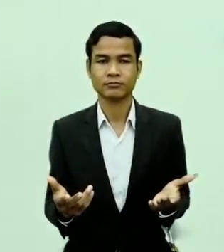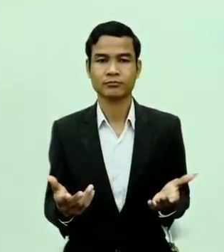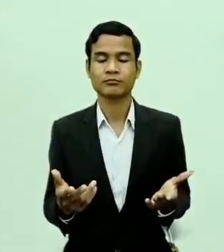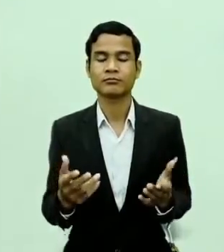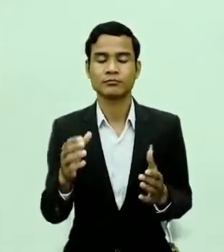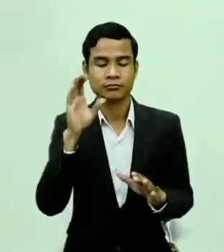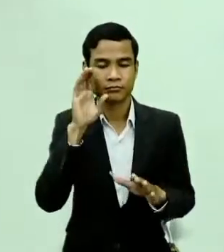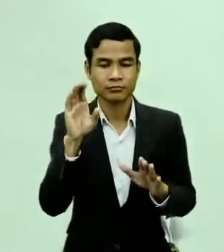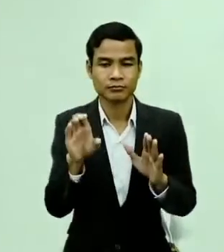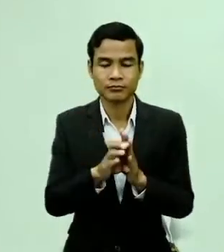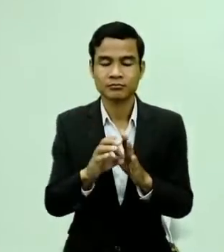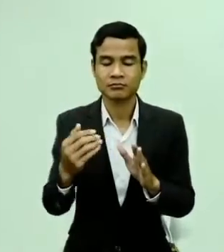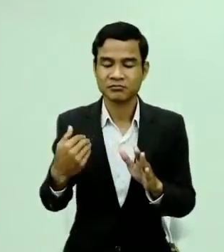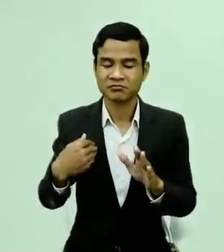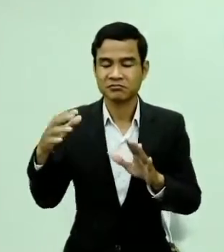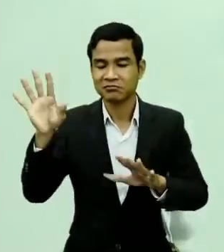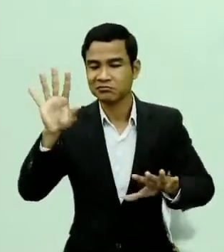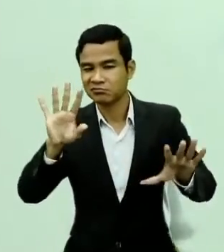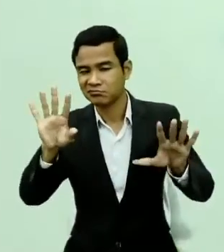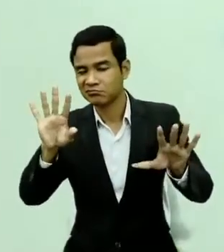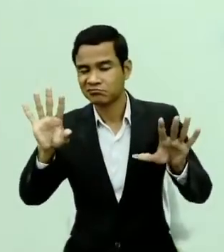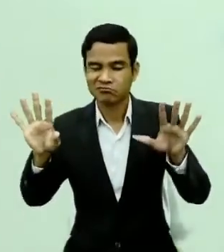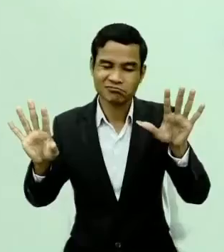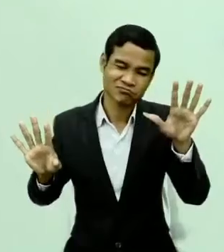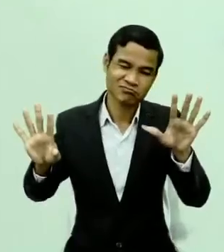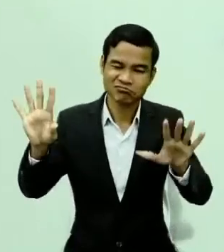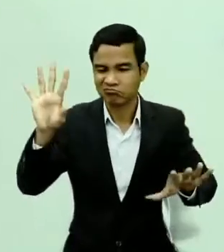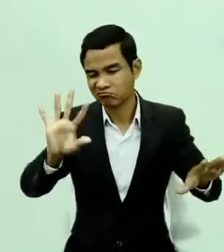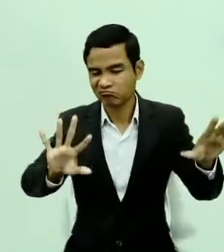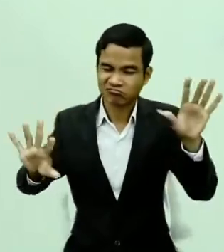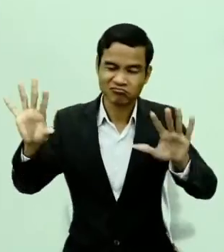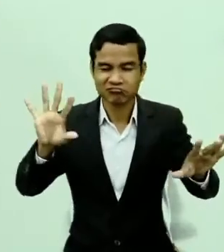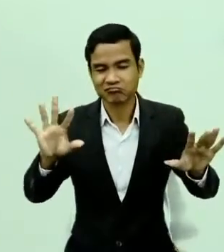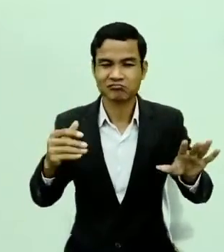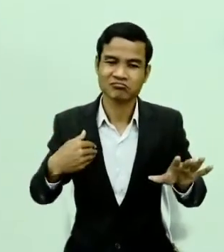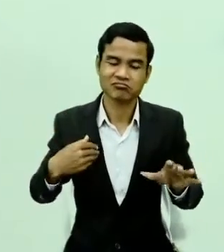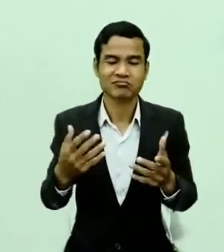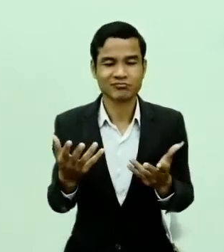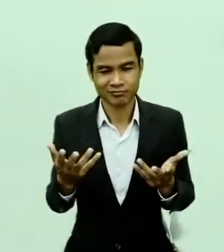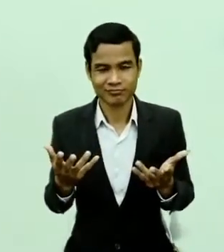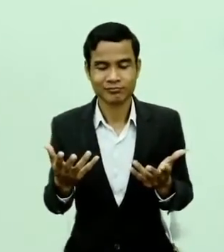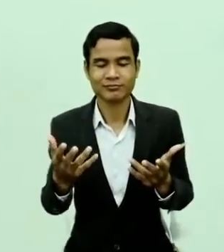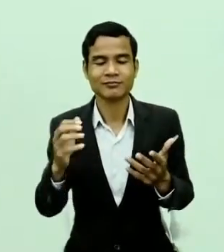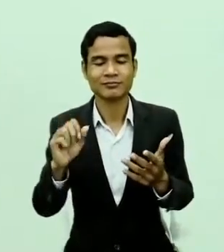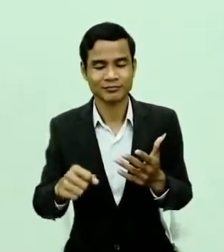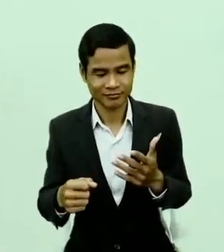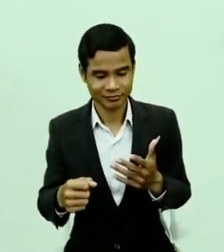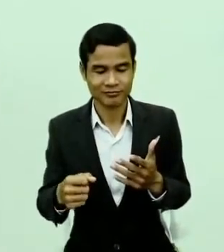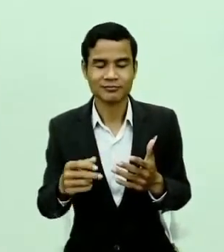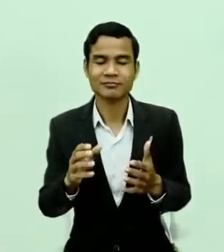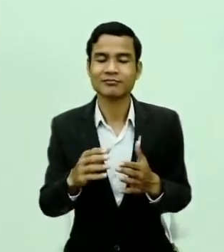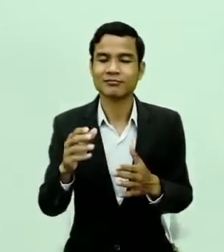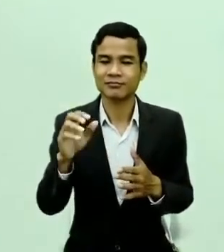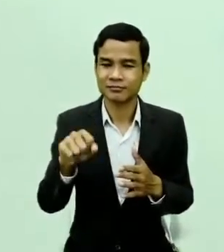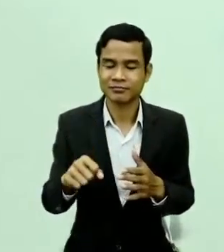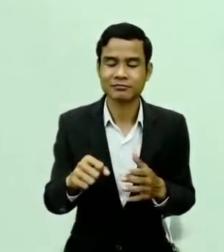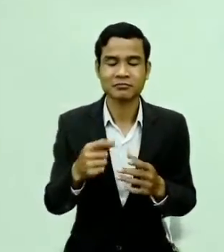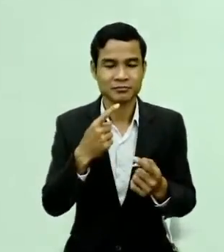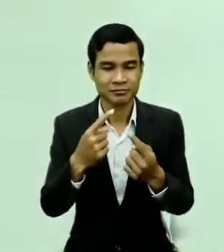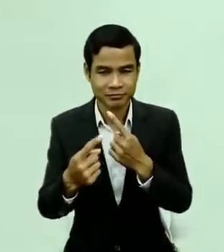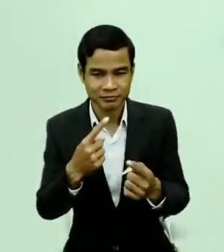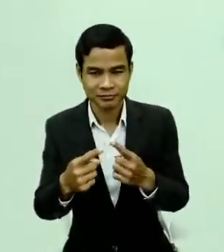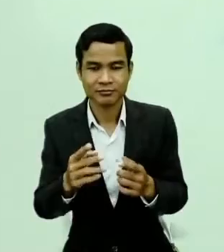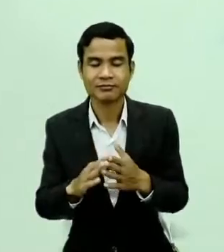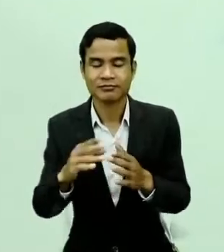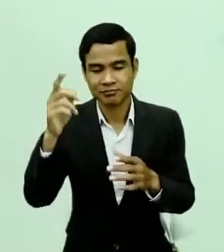tam rụp hiệp ní miên chàng đáy chàng chương thầm bá mạ cài vì ca pinh nâng đằng o chà chẳng phụ quật nâng cầm bông ta cho chê khí